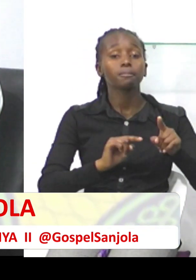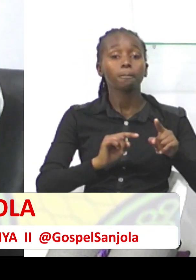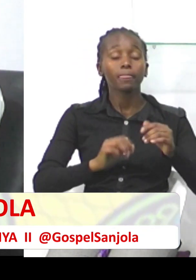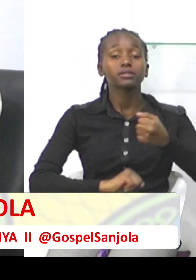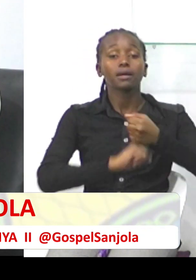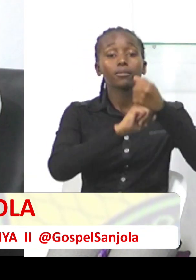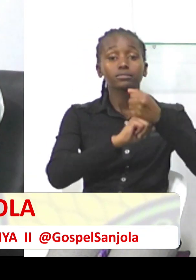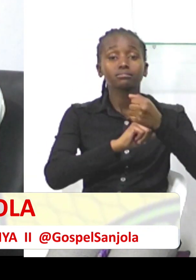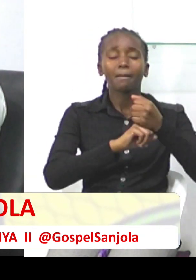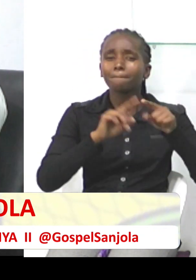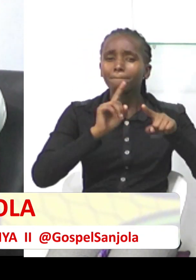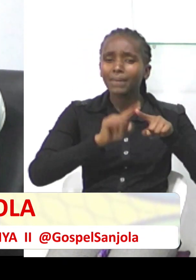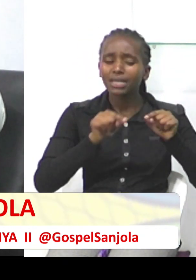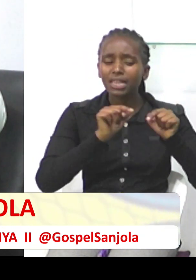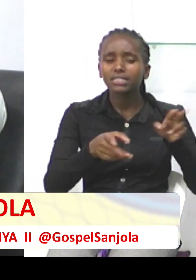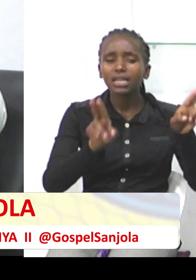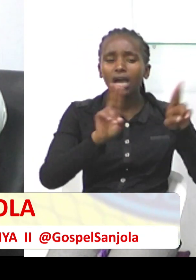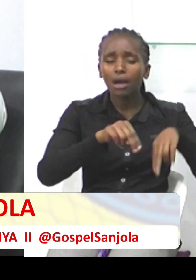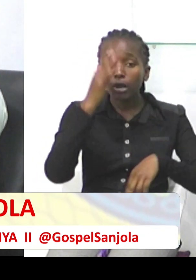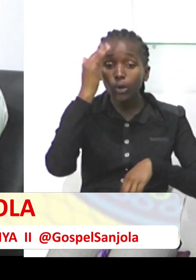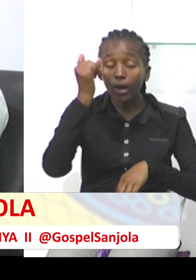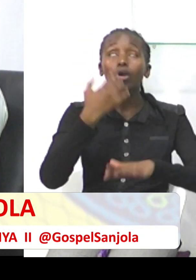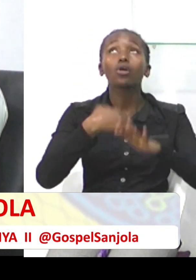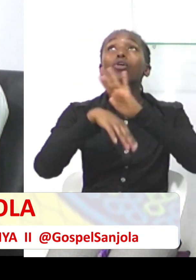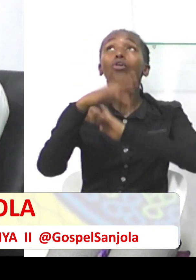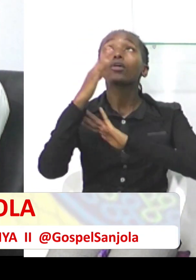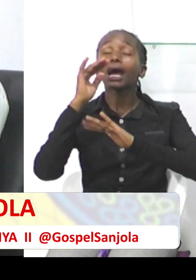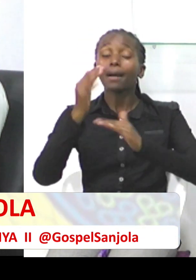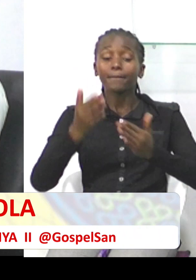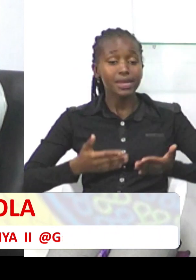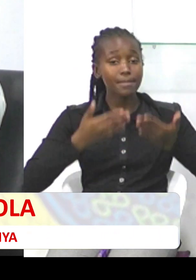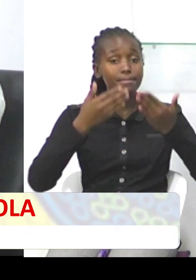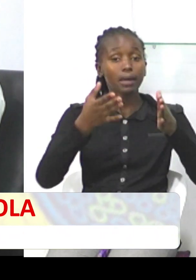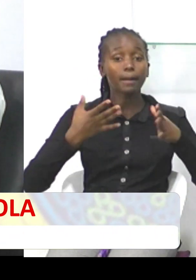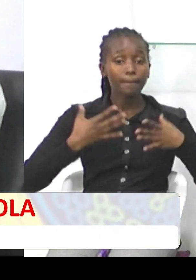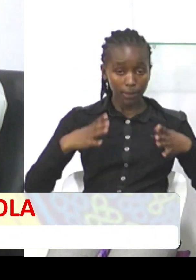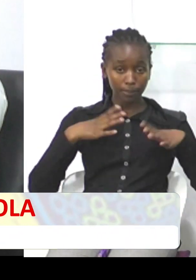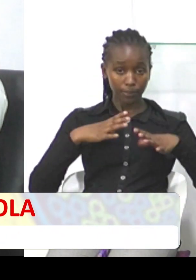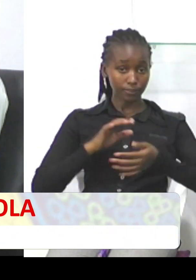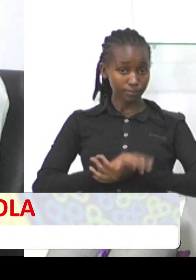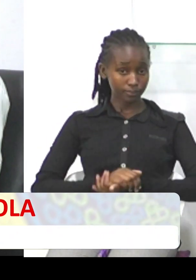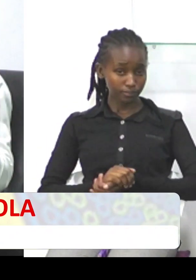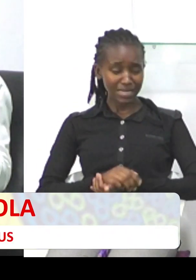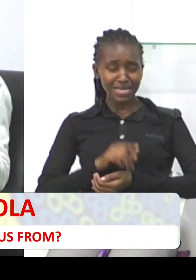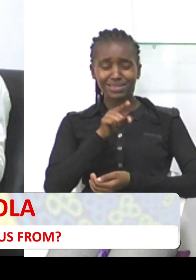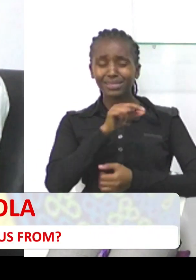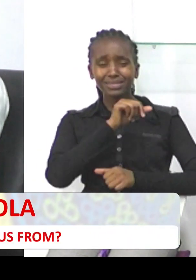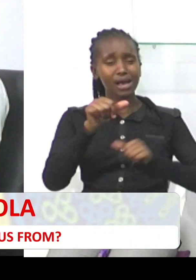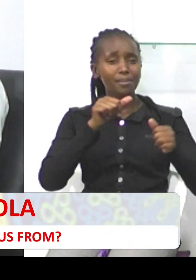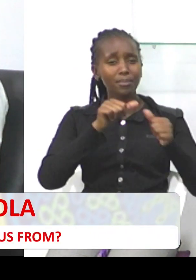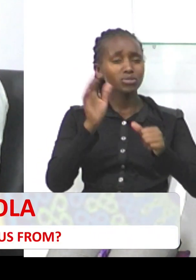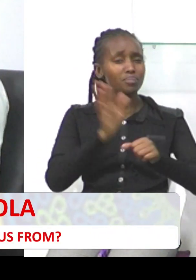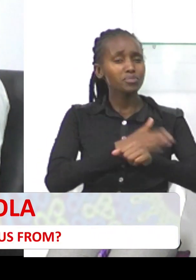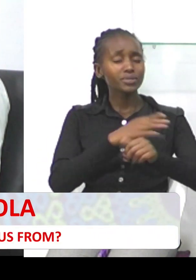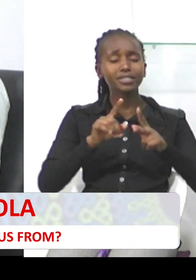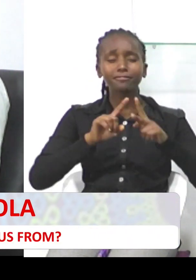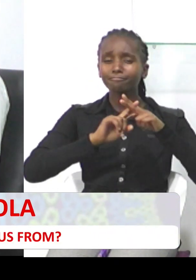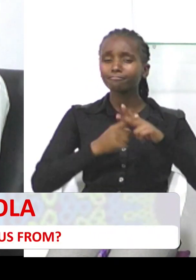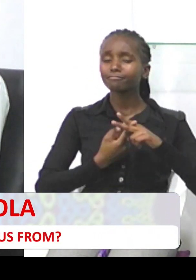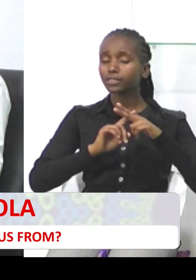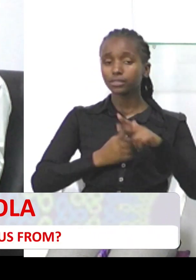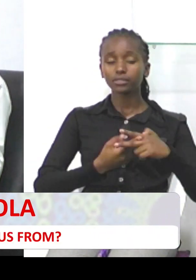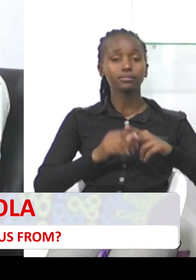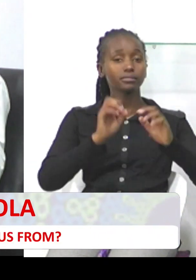Mungu atatuma watu. Wow. Unaona? That's so good. It's not about music industry, mm-hmm.